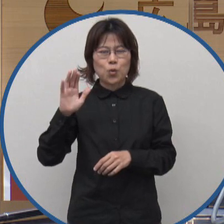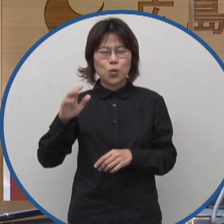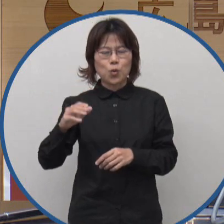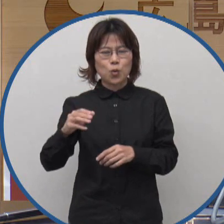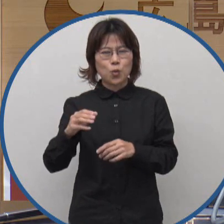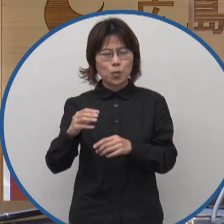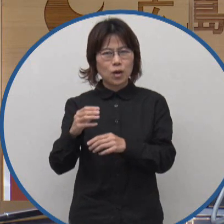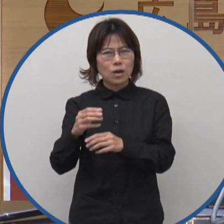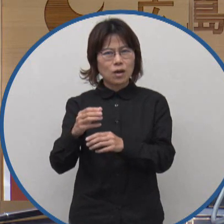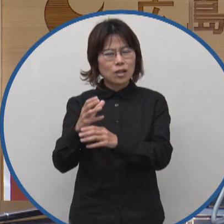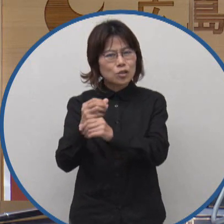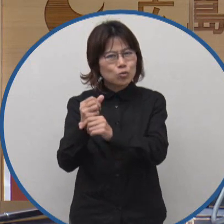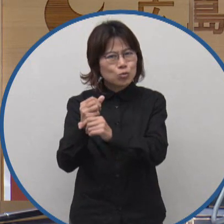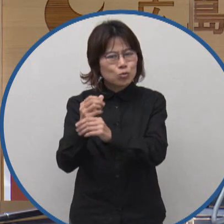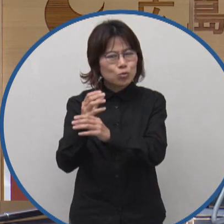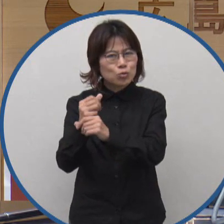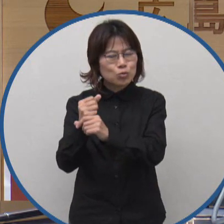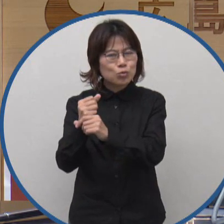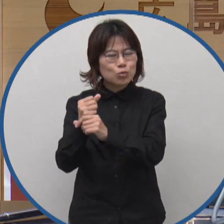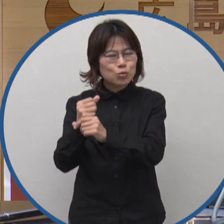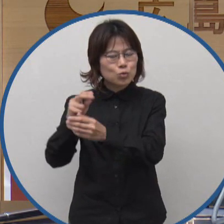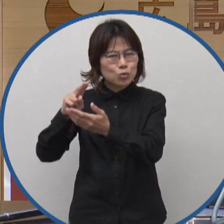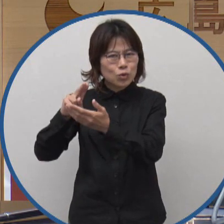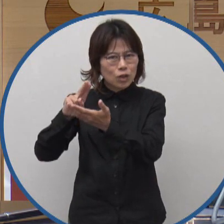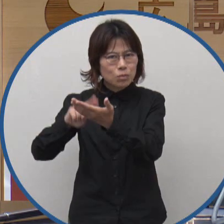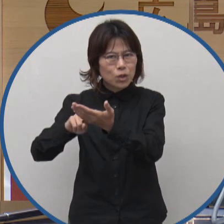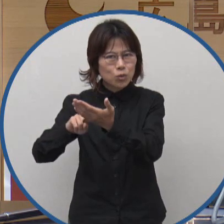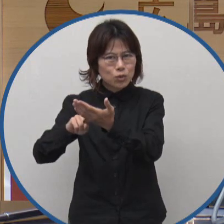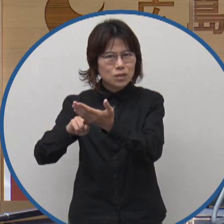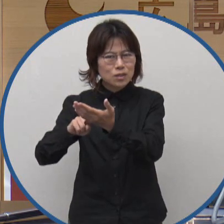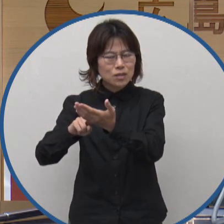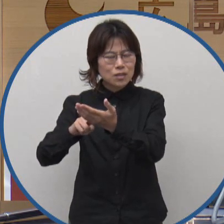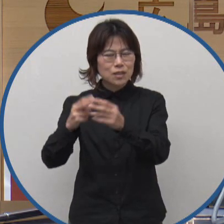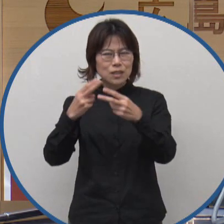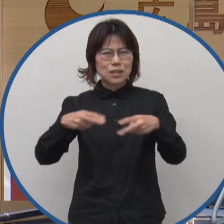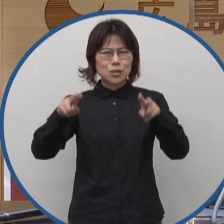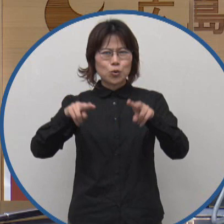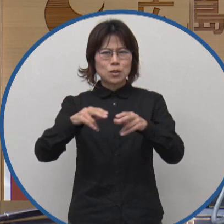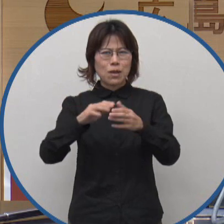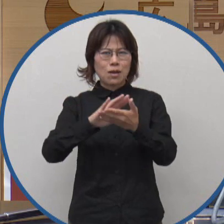定を受けるのに対してその希望するタイミ